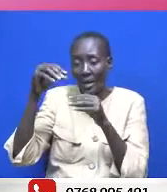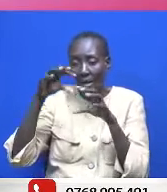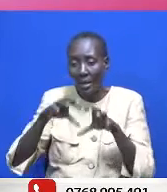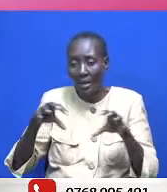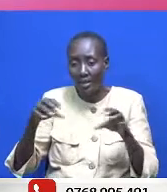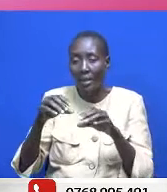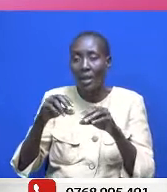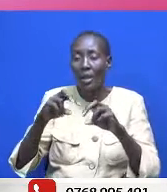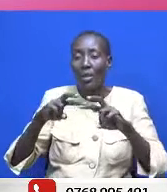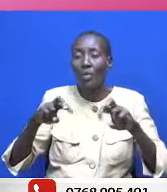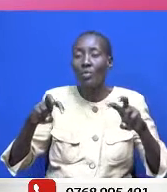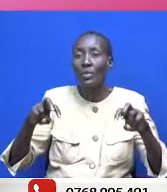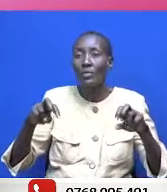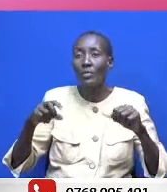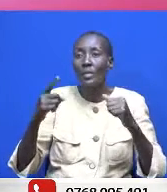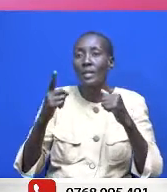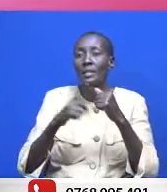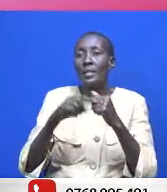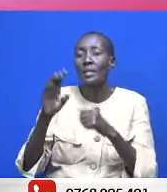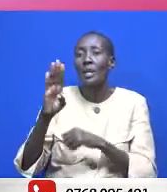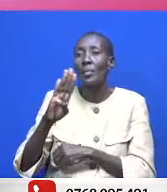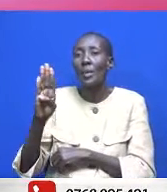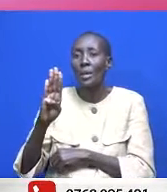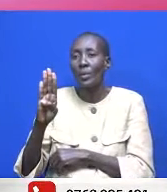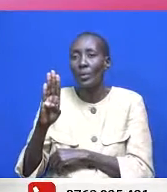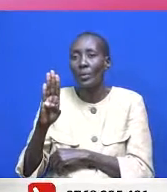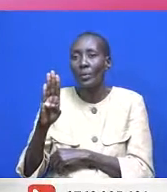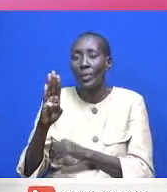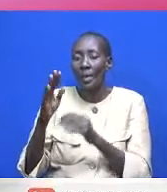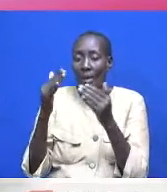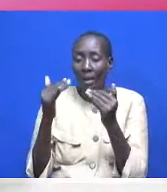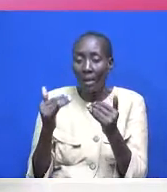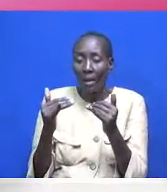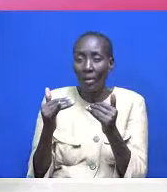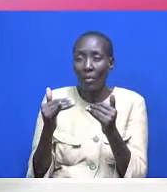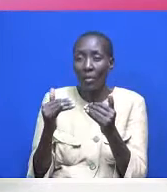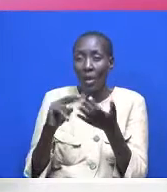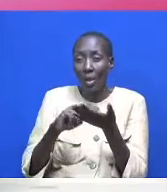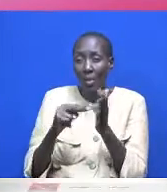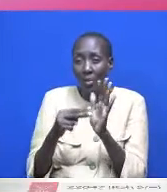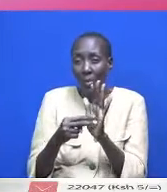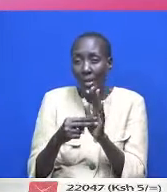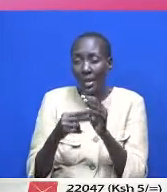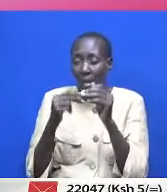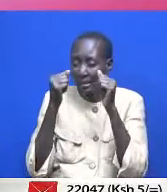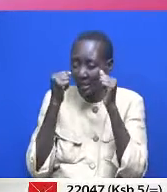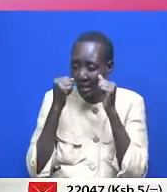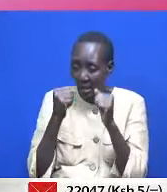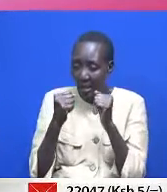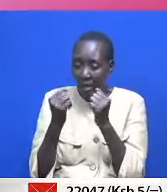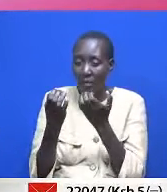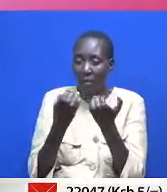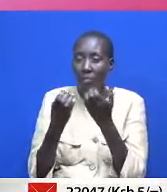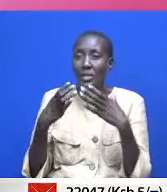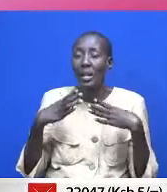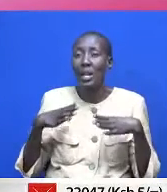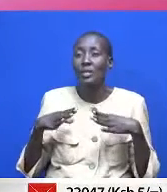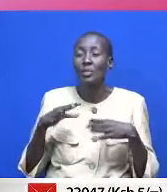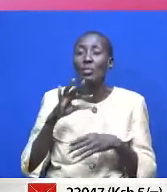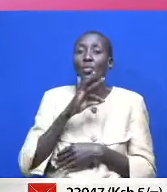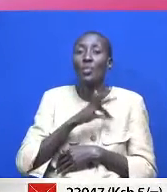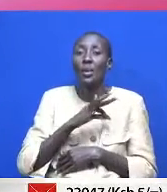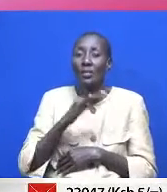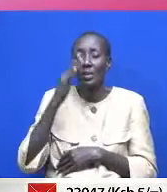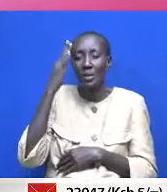60 katika soko la pesa. Sasa hiyo inafanya kwamba iwe vigumu sana hata wafanyabiashara wapate hela, kwa sababu najua kila